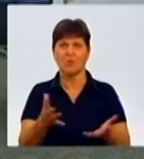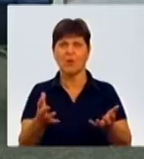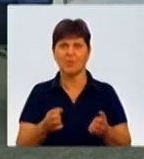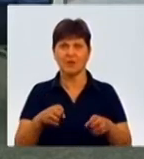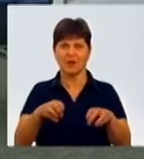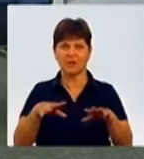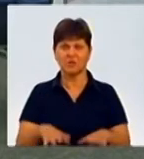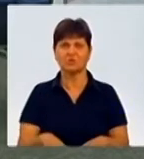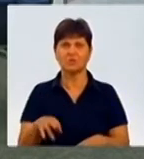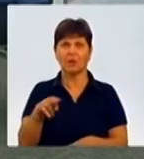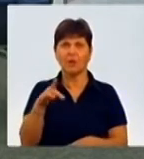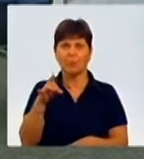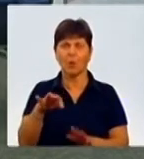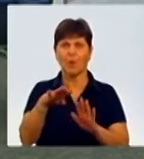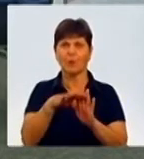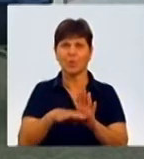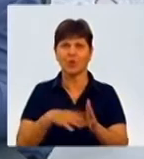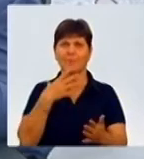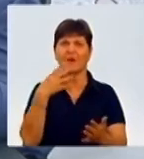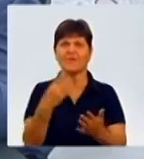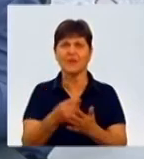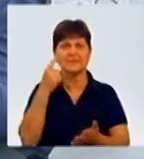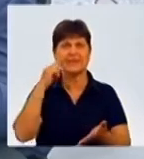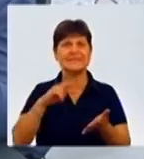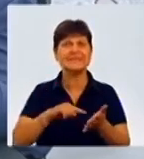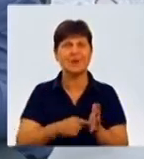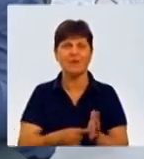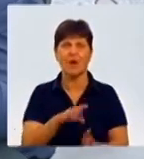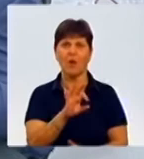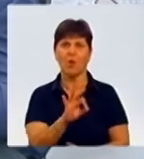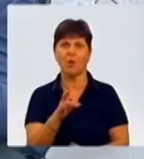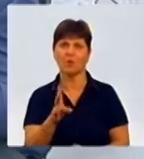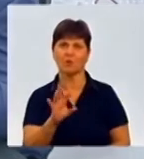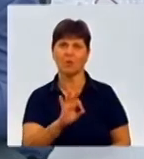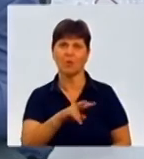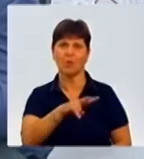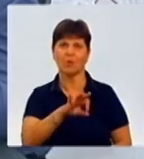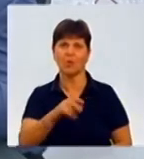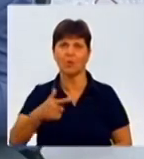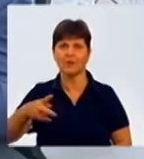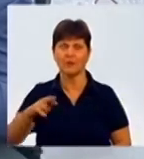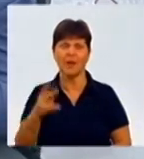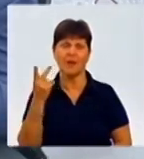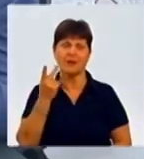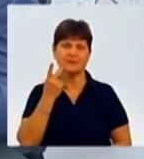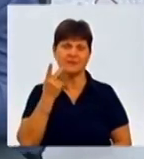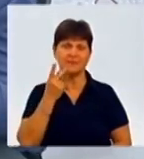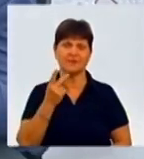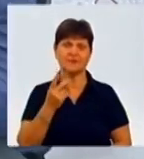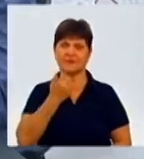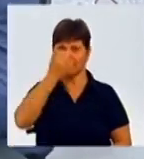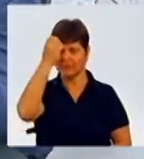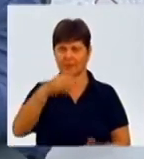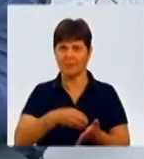свою програму, власну цільову програму «Онкологія», завдяки якій постійно закуповуються так необхідні